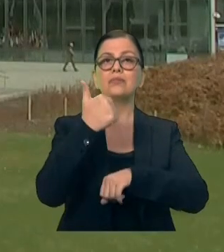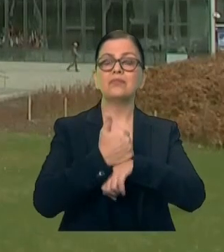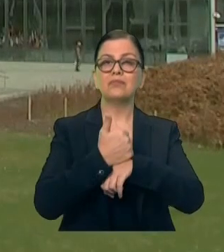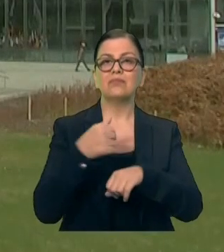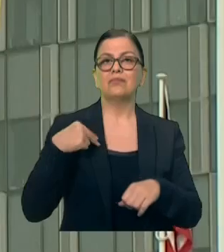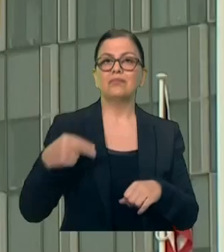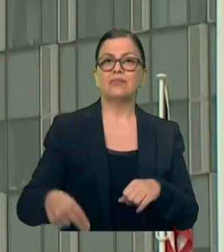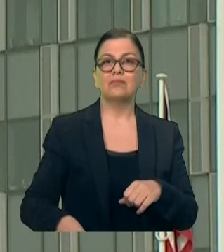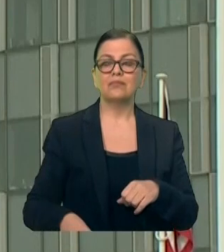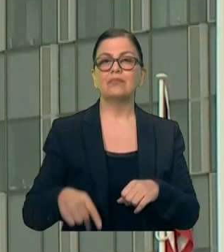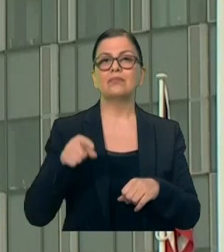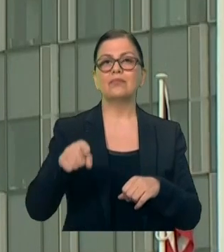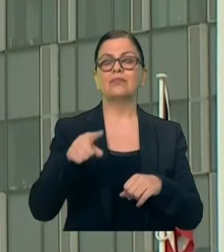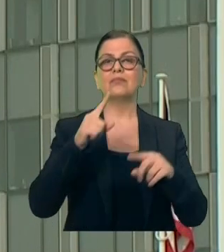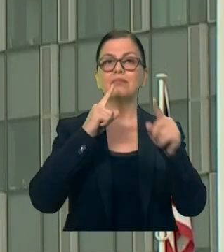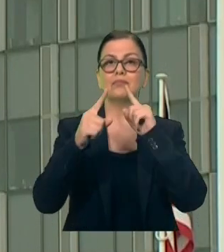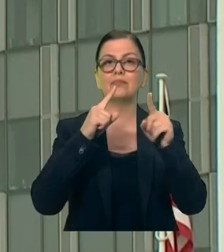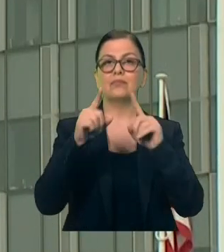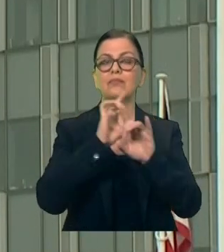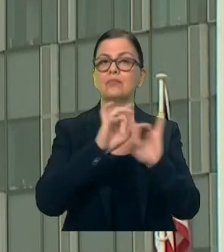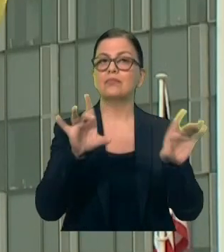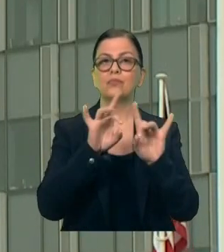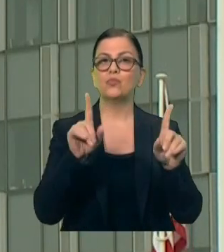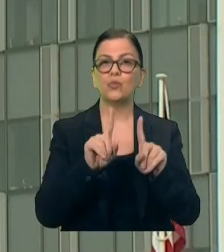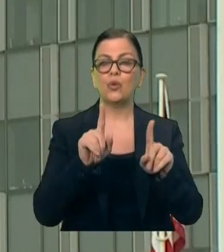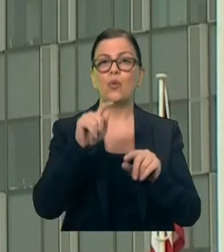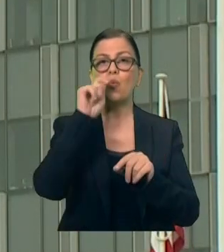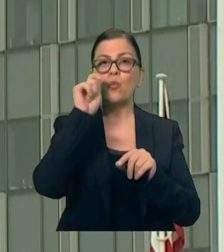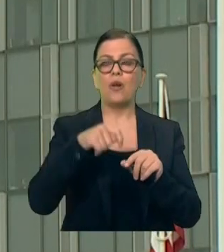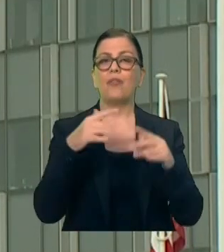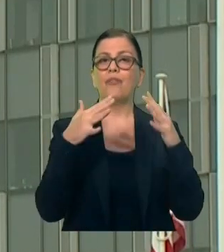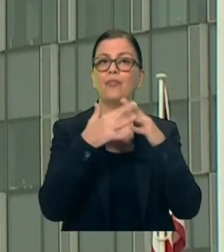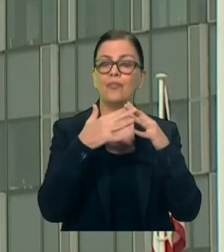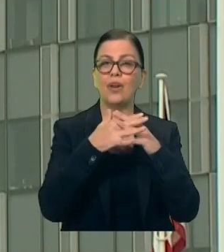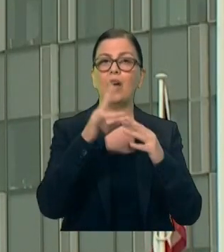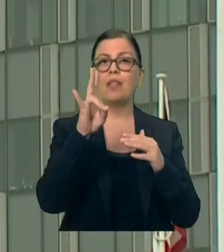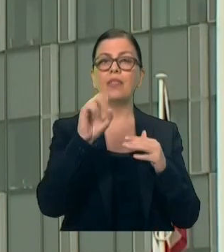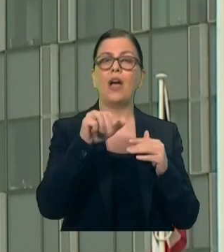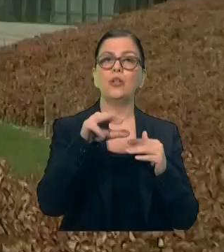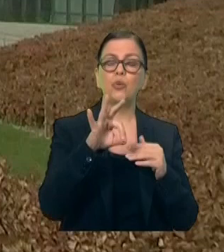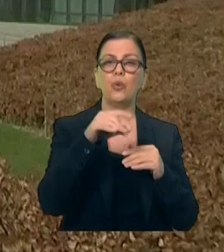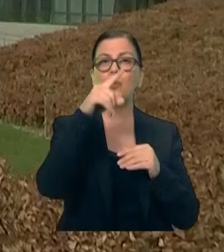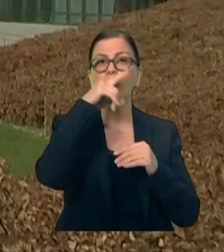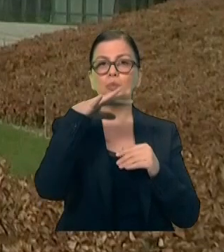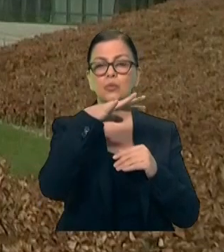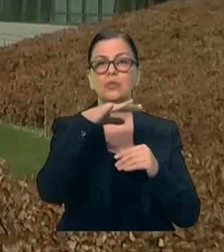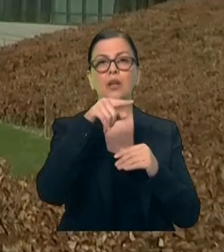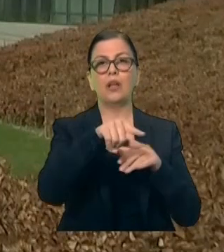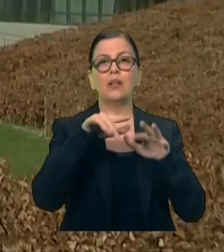samitə əsr olunmuş briefing zamanı deyib. O qeyd edib ki, Ukraynadakı müharibə NATO ilə Rusiya arasında